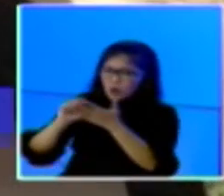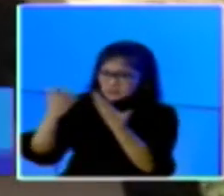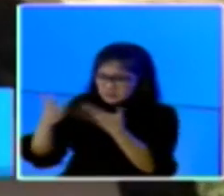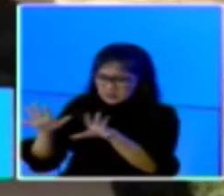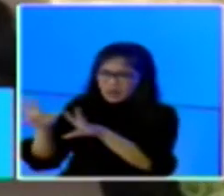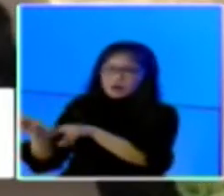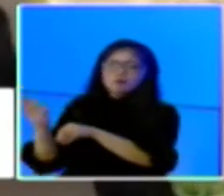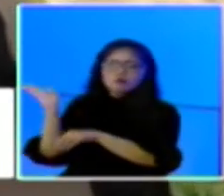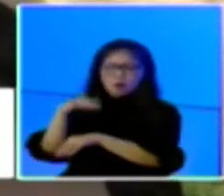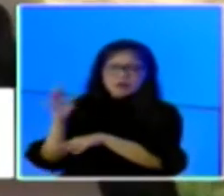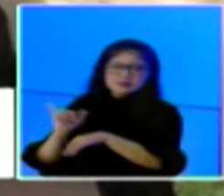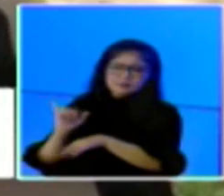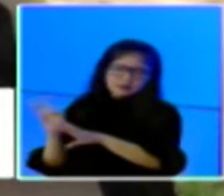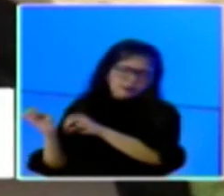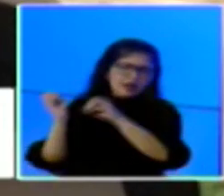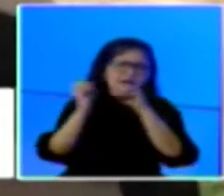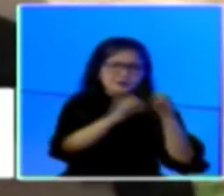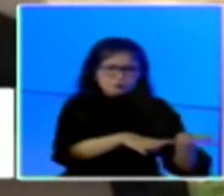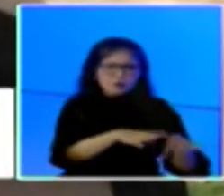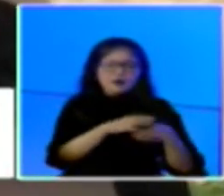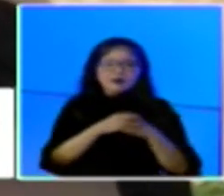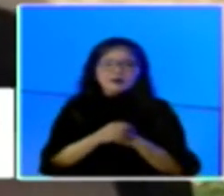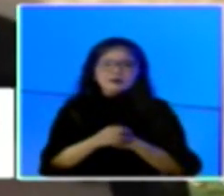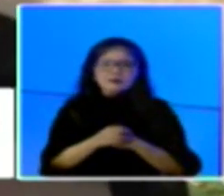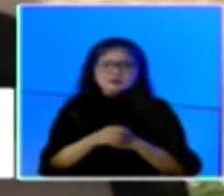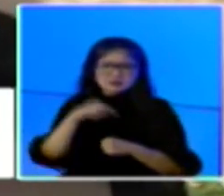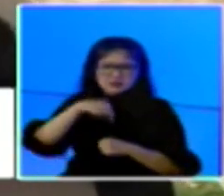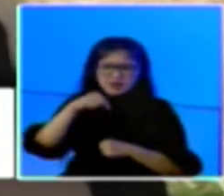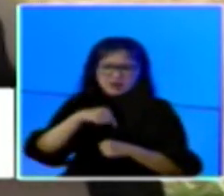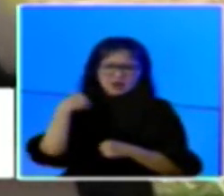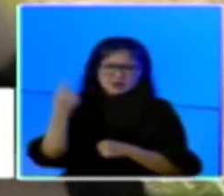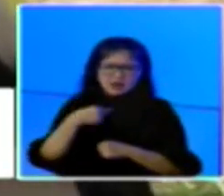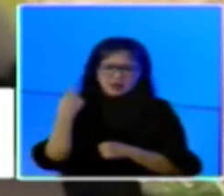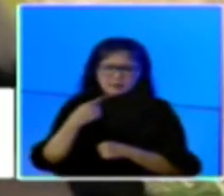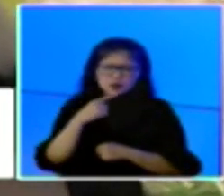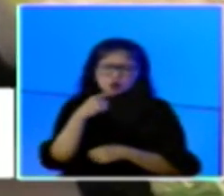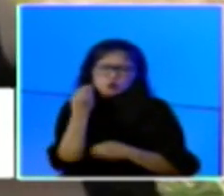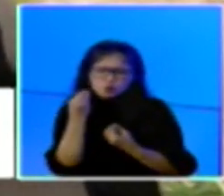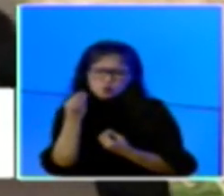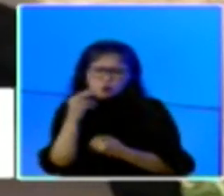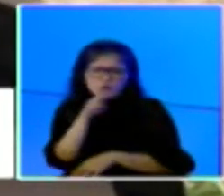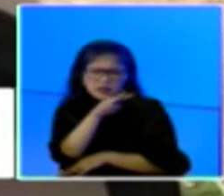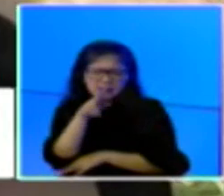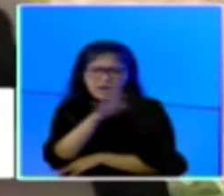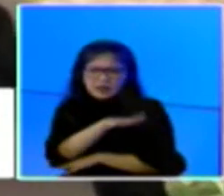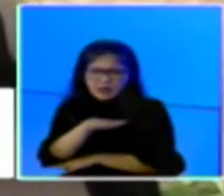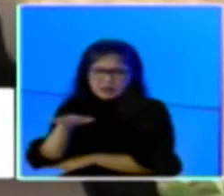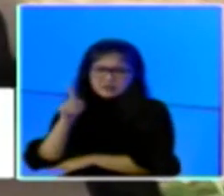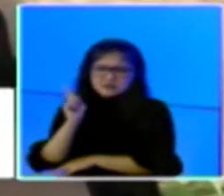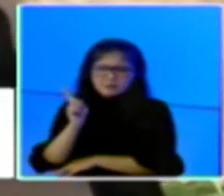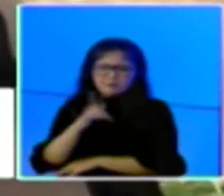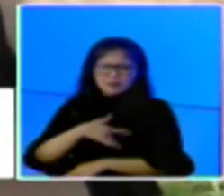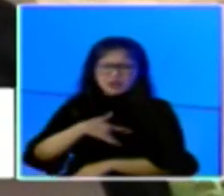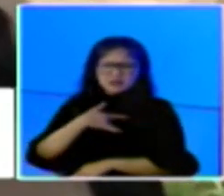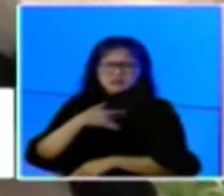sekarang lebih siaga aja, jadi ditungguin anaknya. Karena ya itu kan macam ancaman ya buat orang tua juga, buat anak-anak